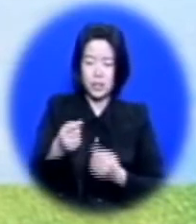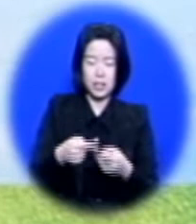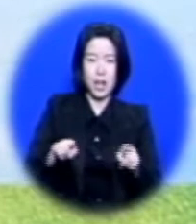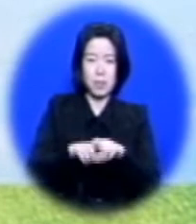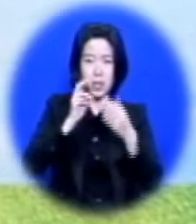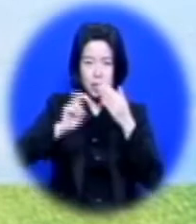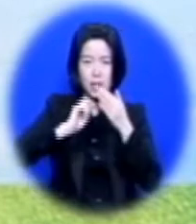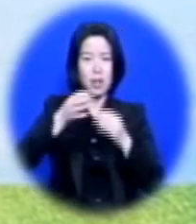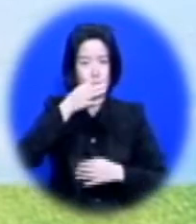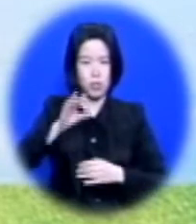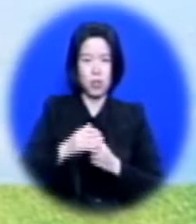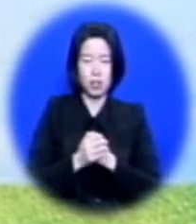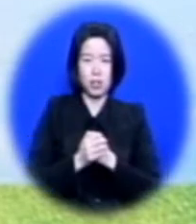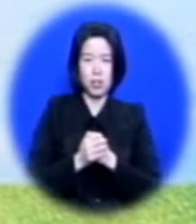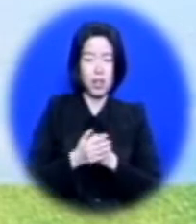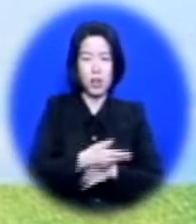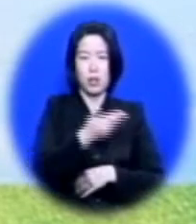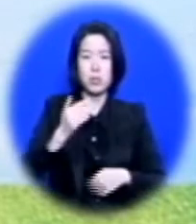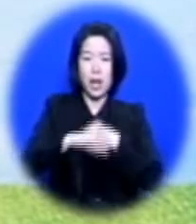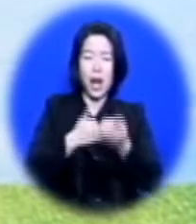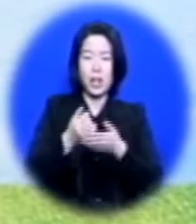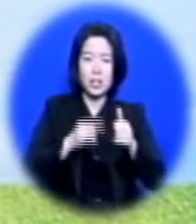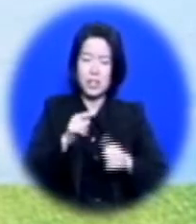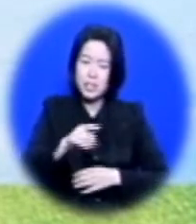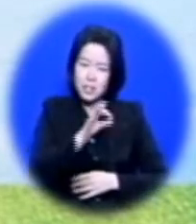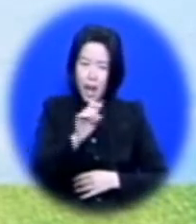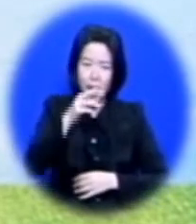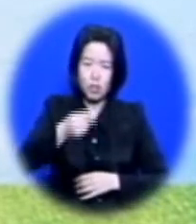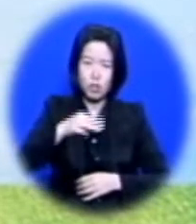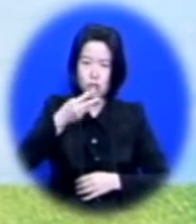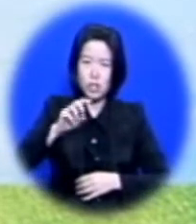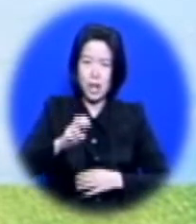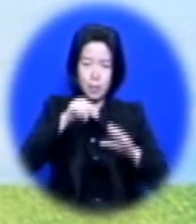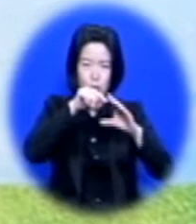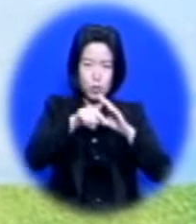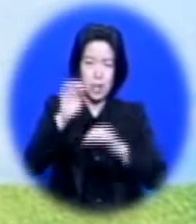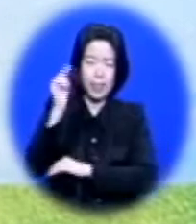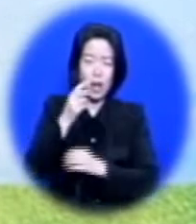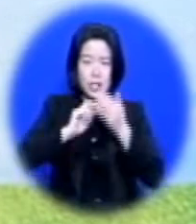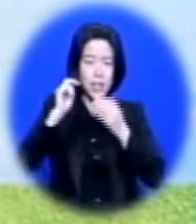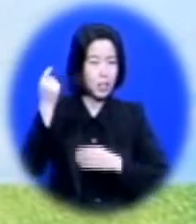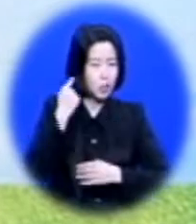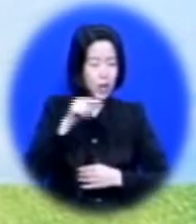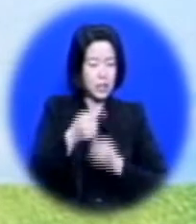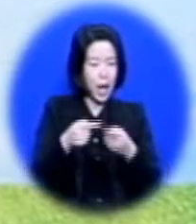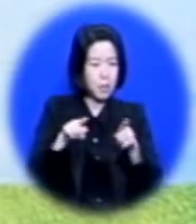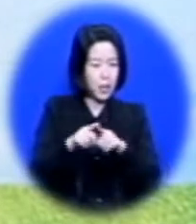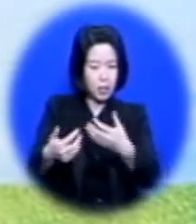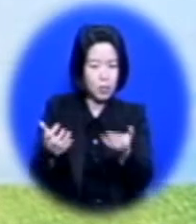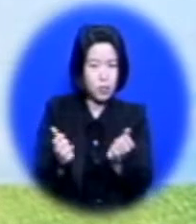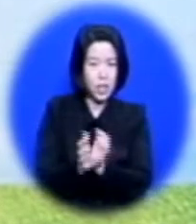부릅니다 여러분 하나님께서 그 아둘람 굴 속에서 다윗에 찬양을 들으시고 그와 함께 했던 무리들이